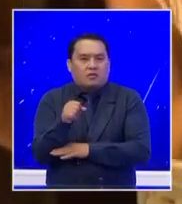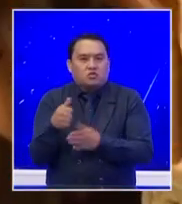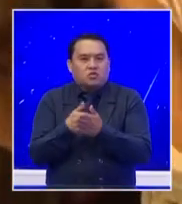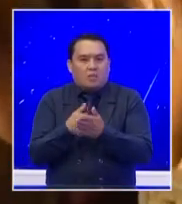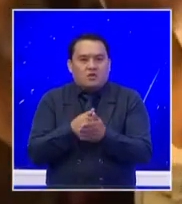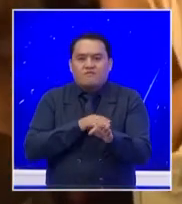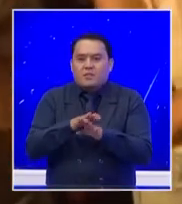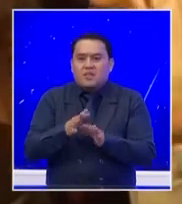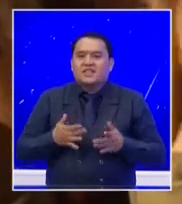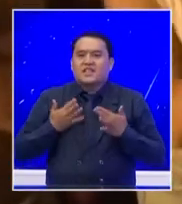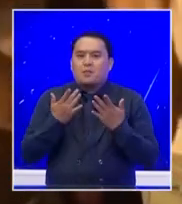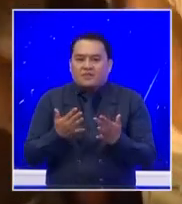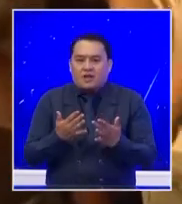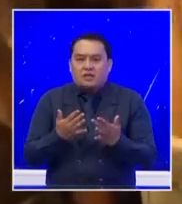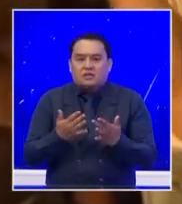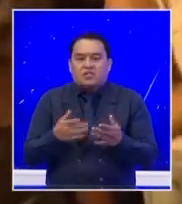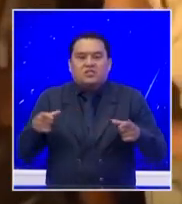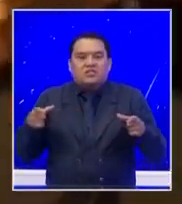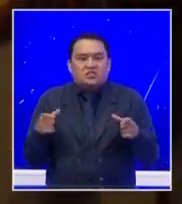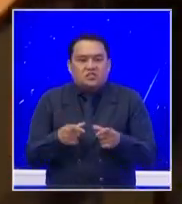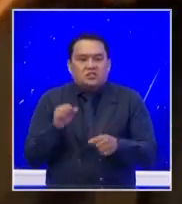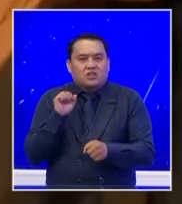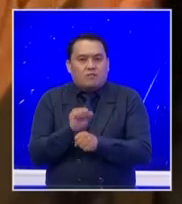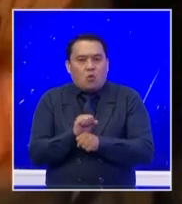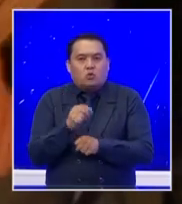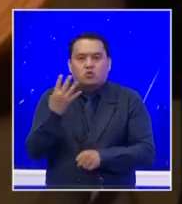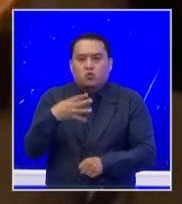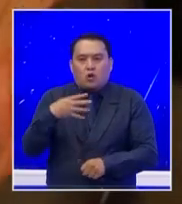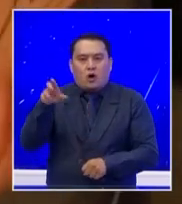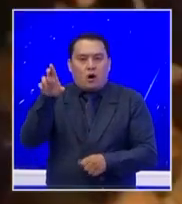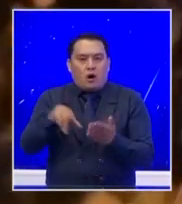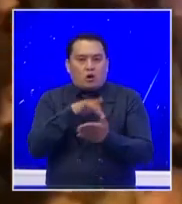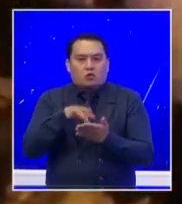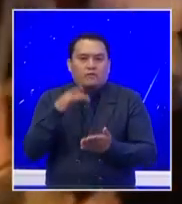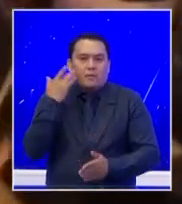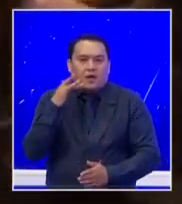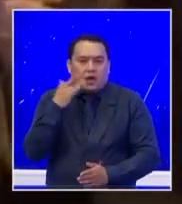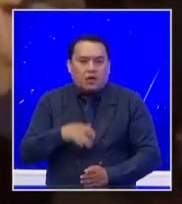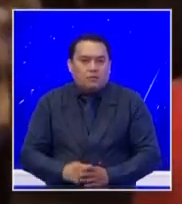добившись выполнения требований. Комендантский час действует в 40 городах США.